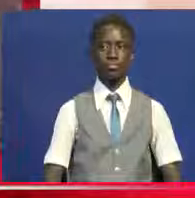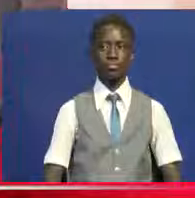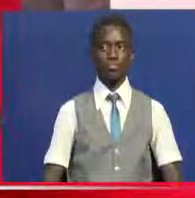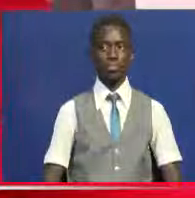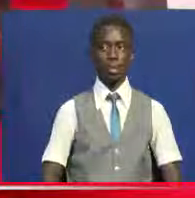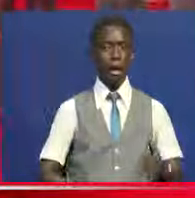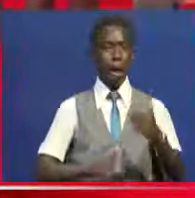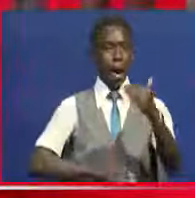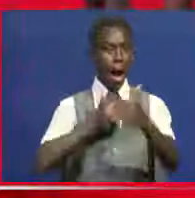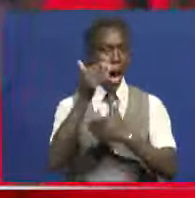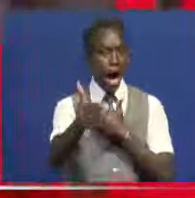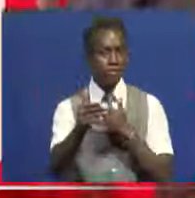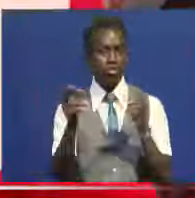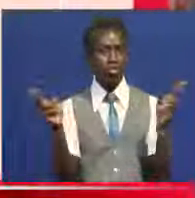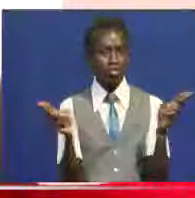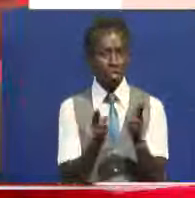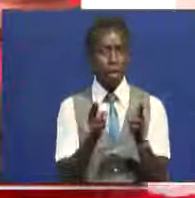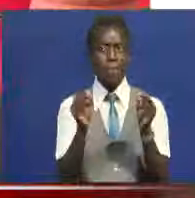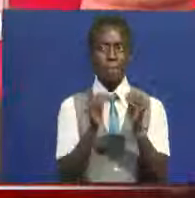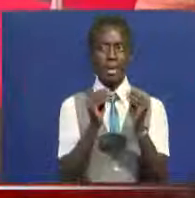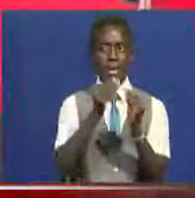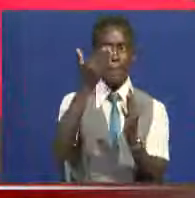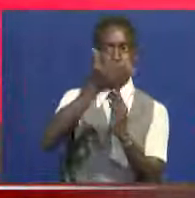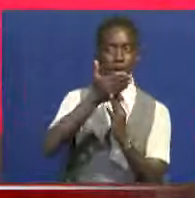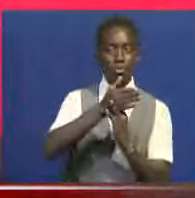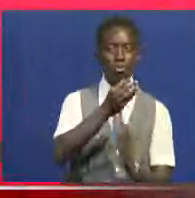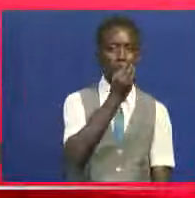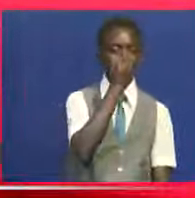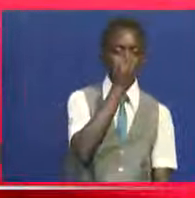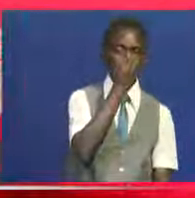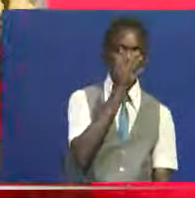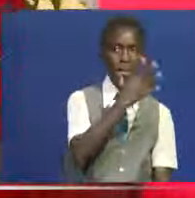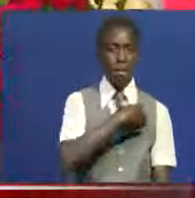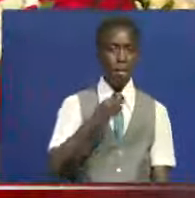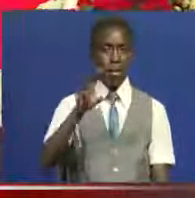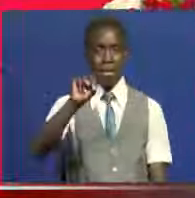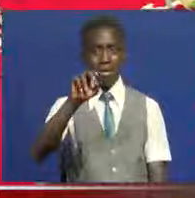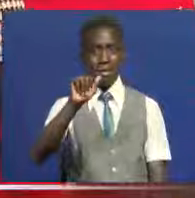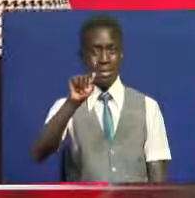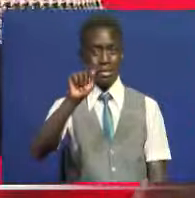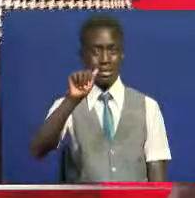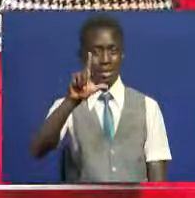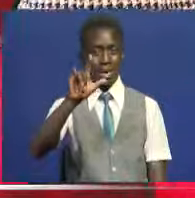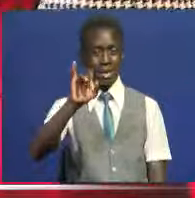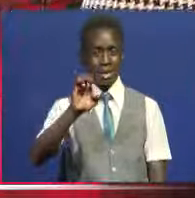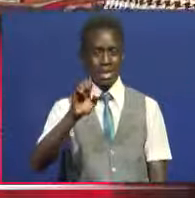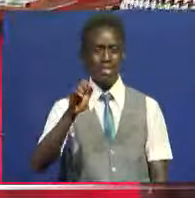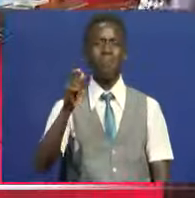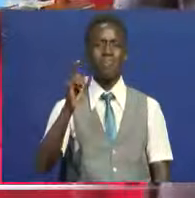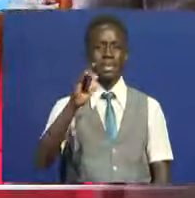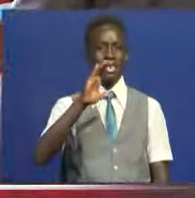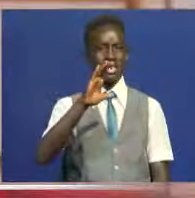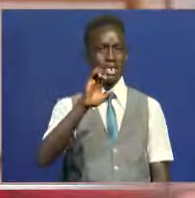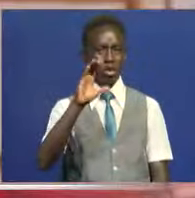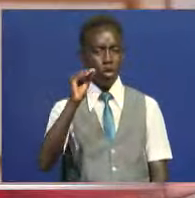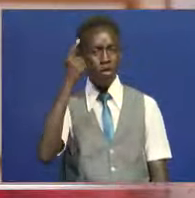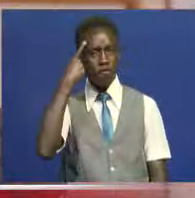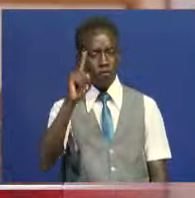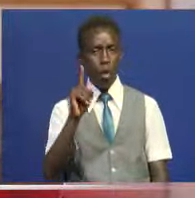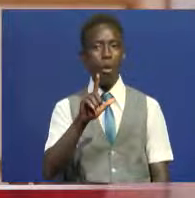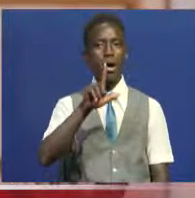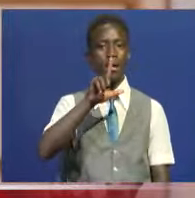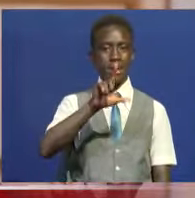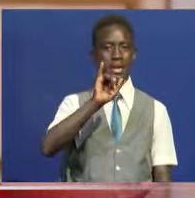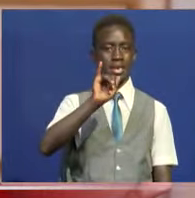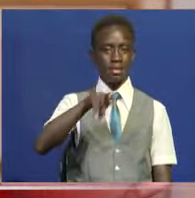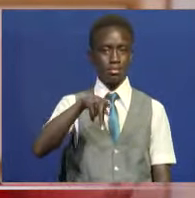Baada ya mkutano mfupi kati ya Rais William Ruto na Nathalie Ross, afisa mkuu mtendaji wa kampuni ya Lipton Teas Infusions Limited, I